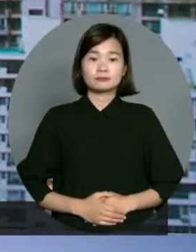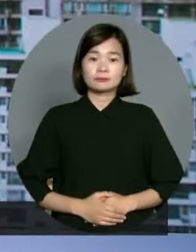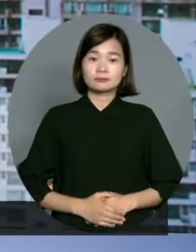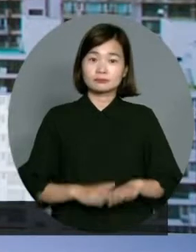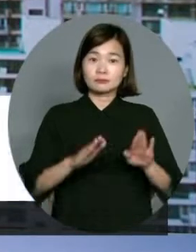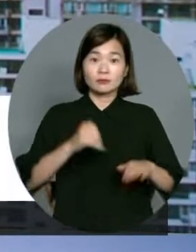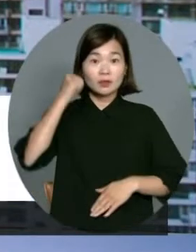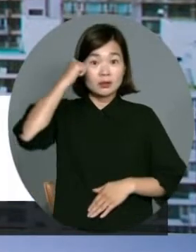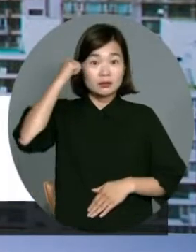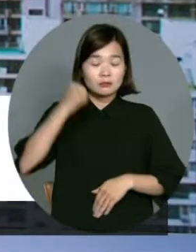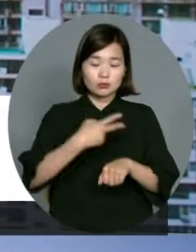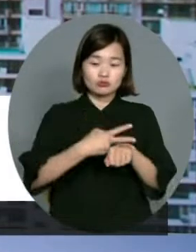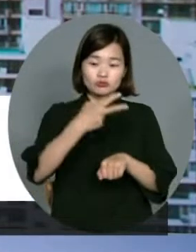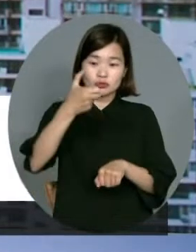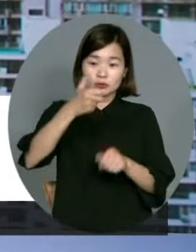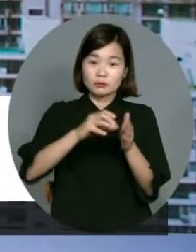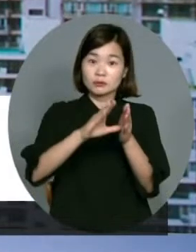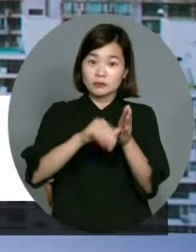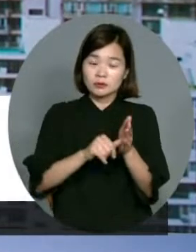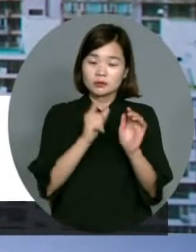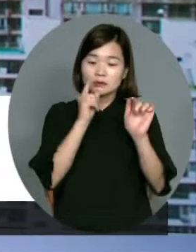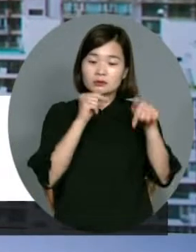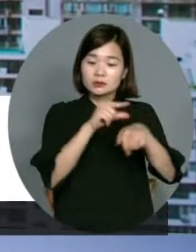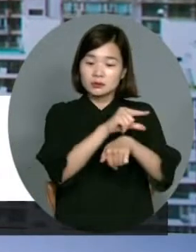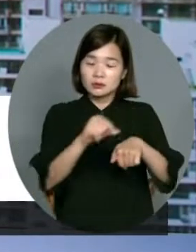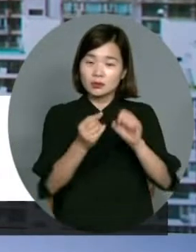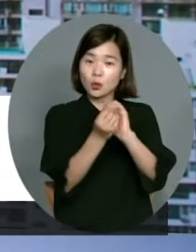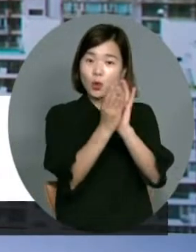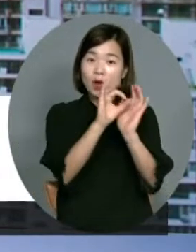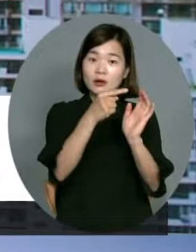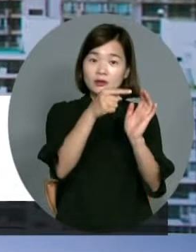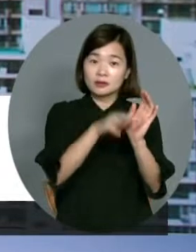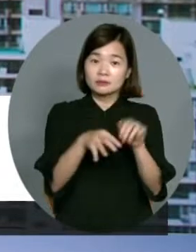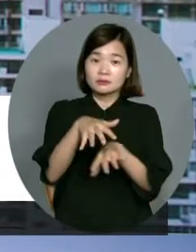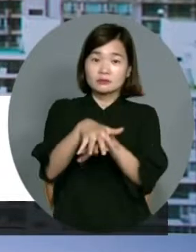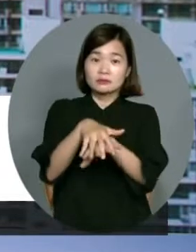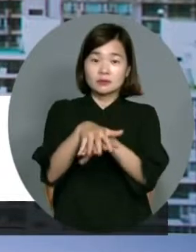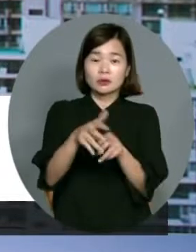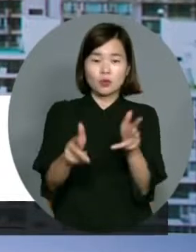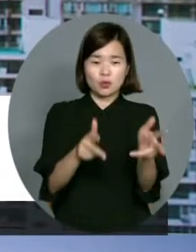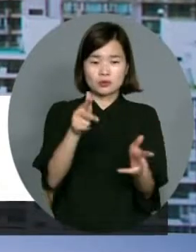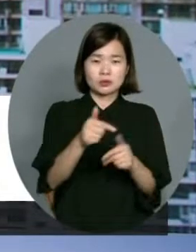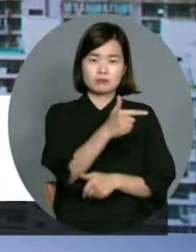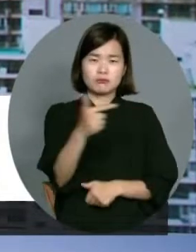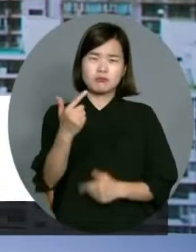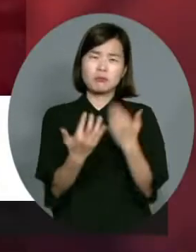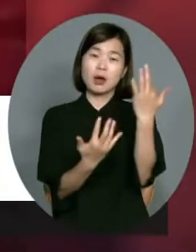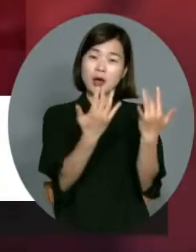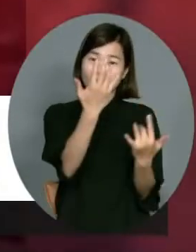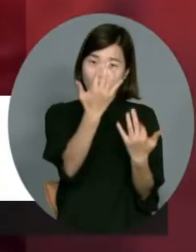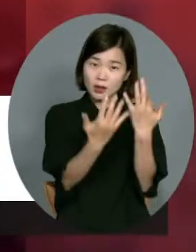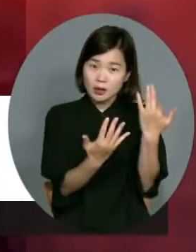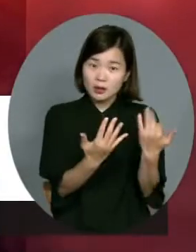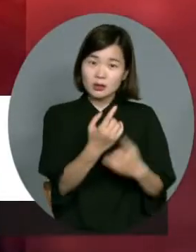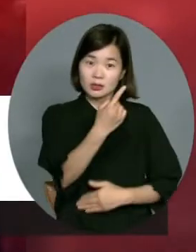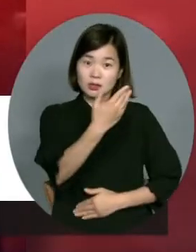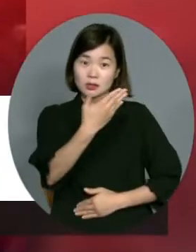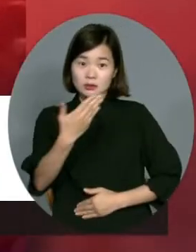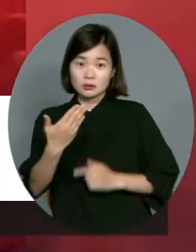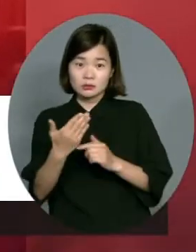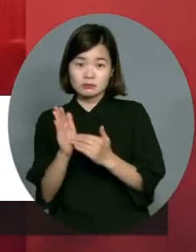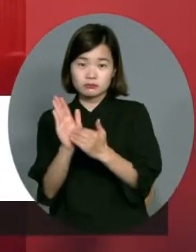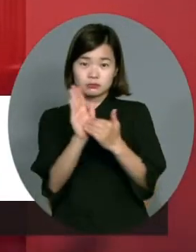오늘 새벽 2시 50분쯤 대구시 달성군 화원읍 의 직물 공장에서 큰 불이 났습니다 소방당국이 대응